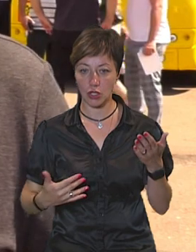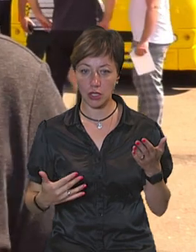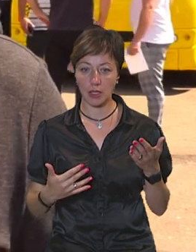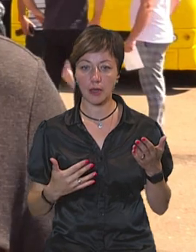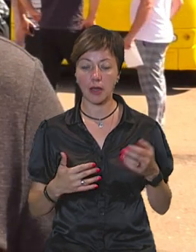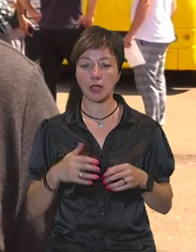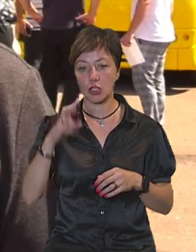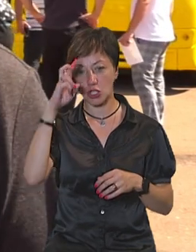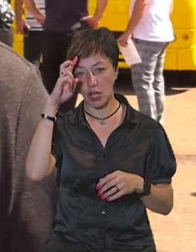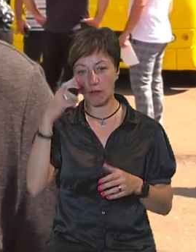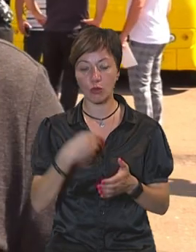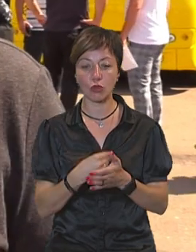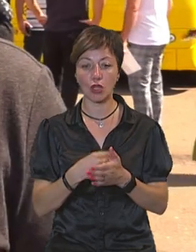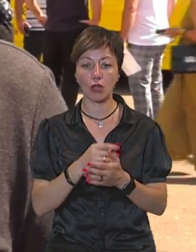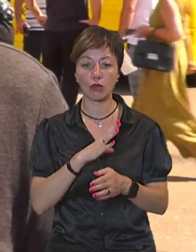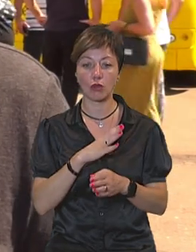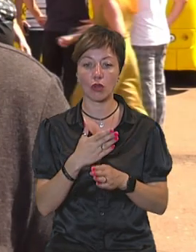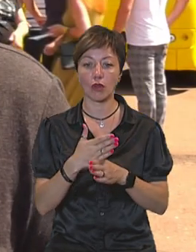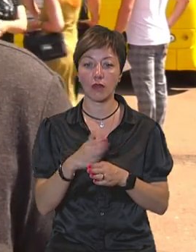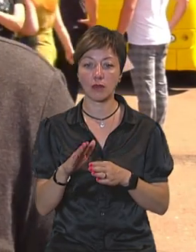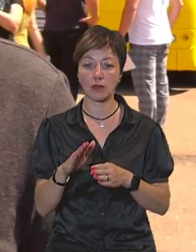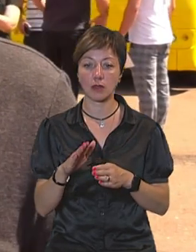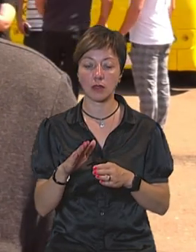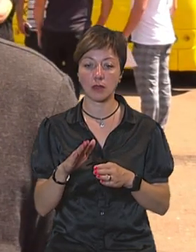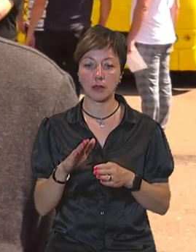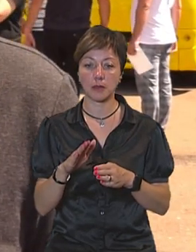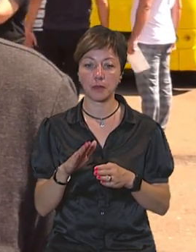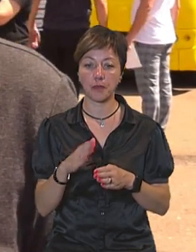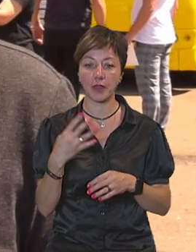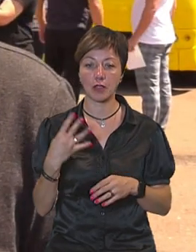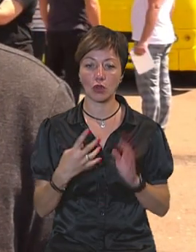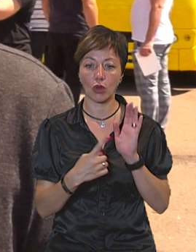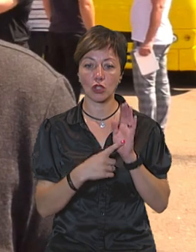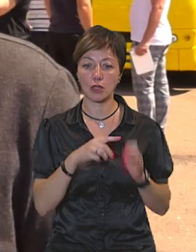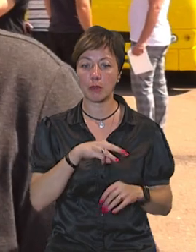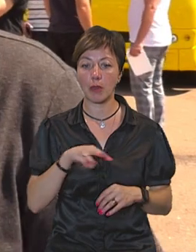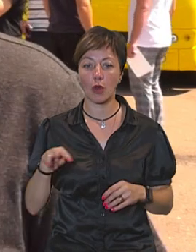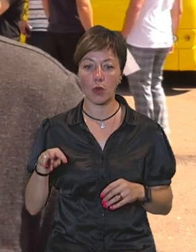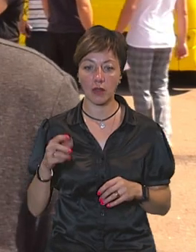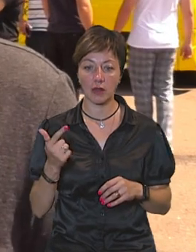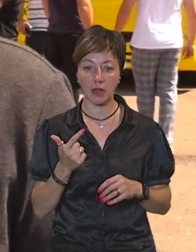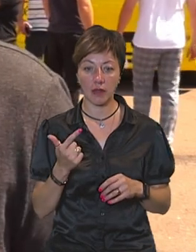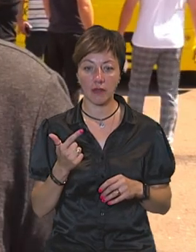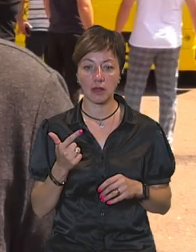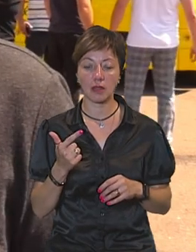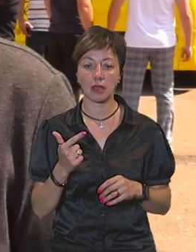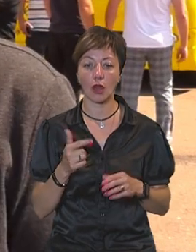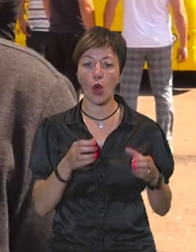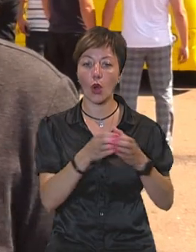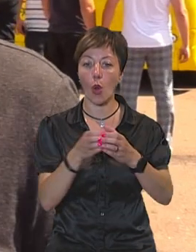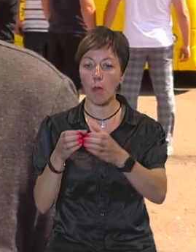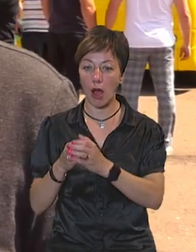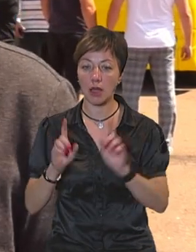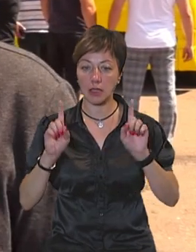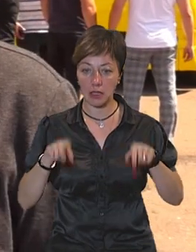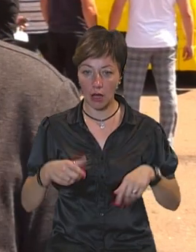З державного бюджету було задіяно майже 46 мільйонів. І громади